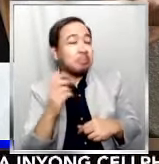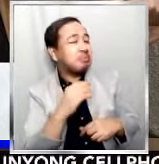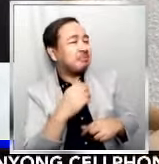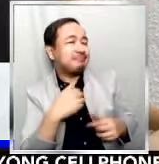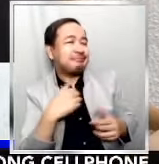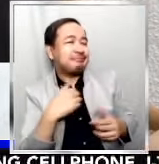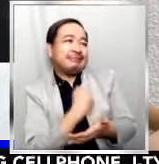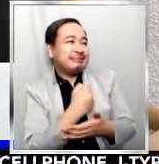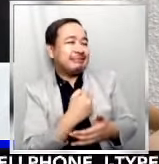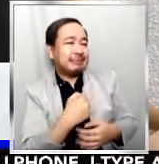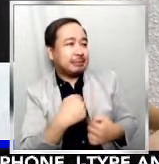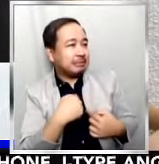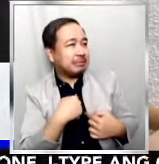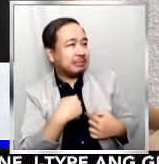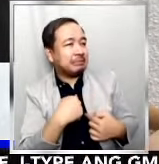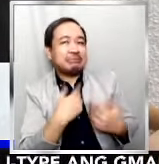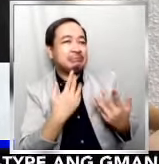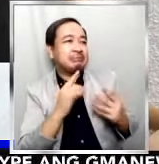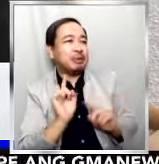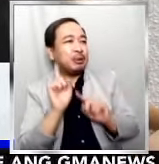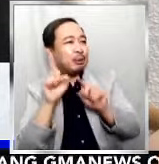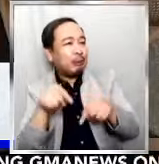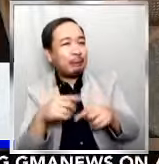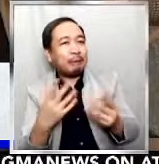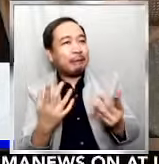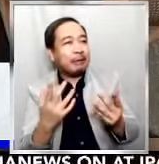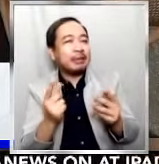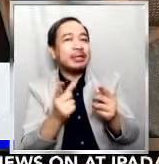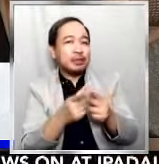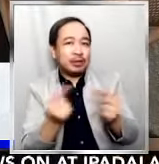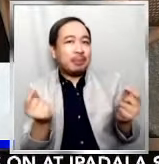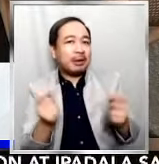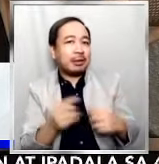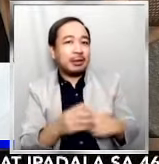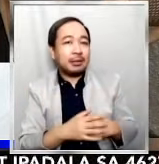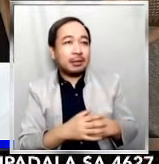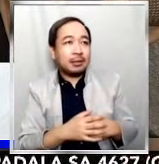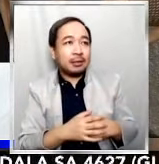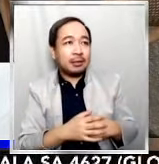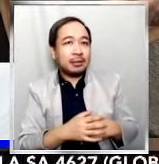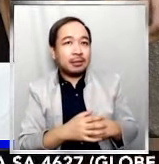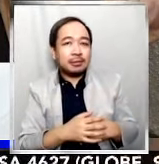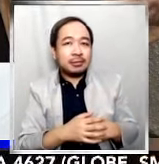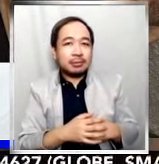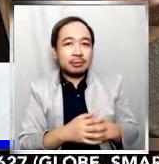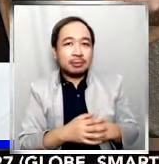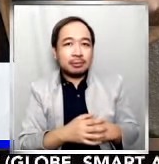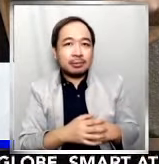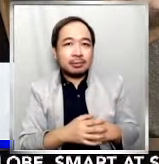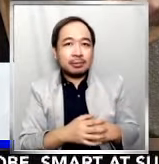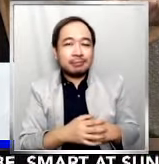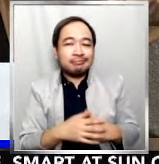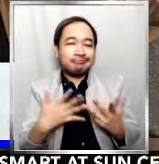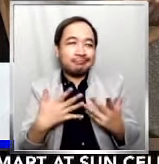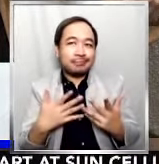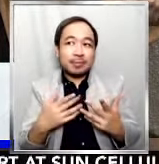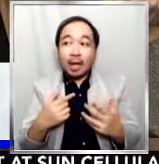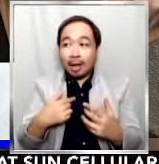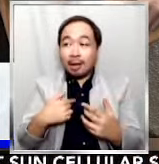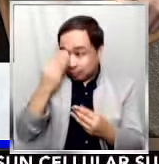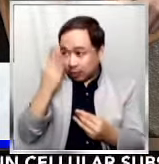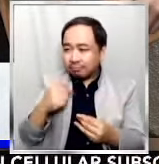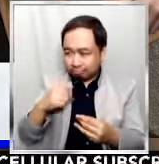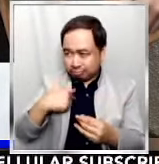ano, ng Japan. Ah, sabi niya, pupunta sa Japan. Sama ako. Sa